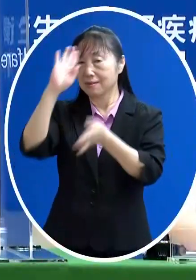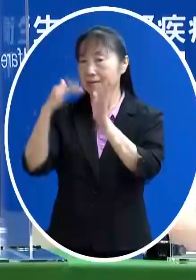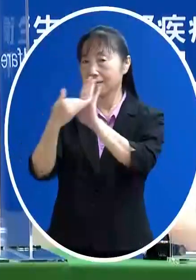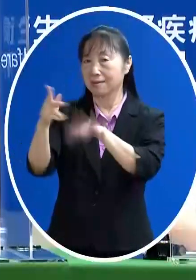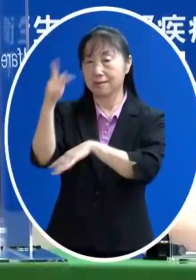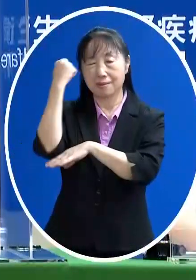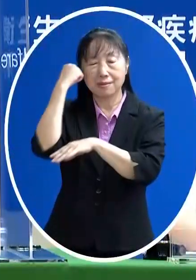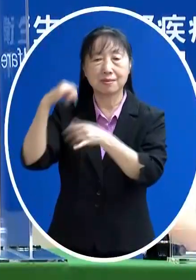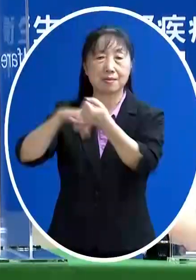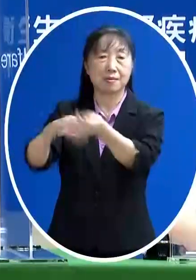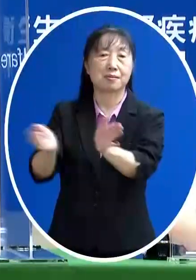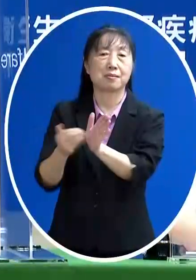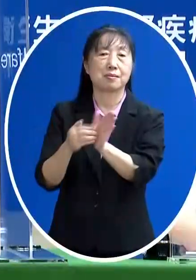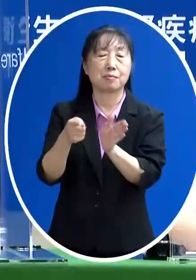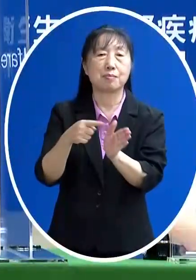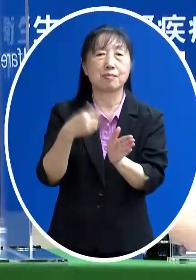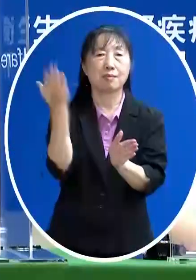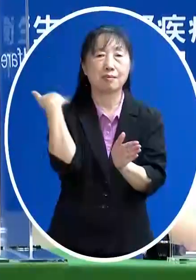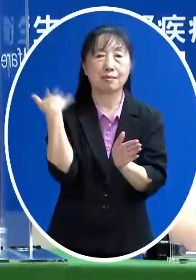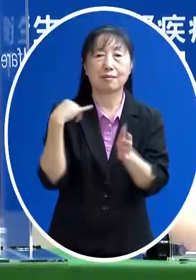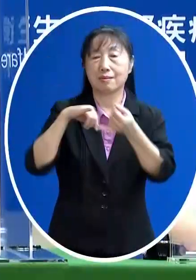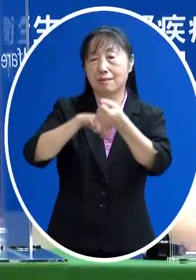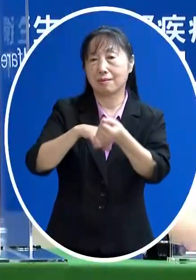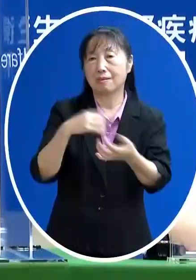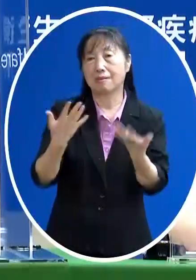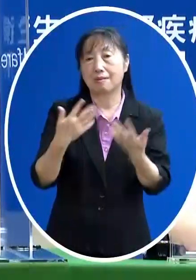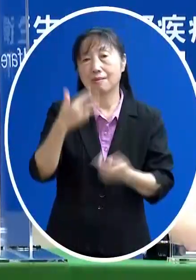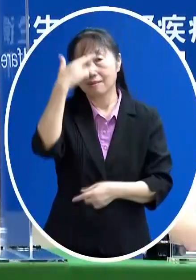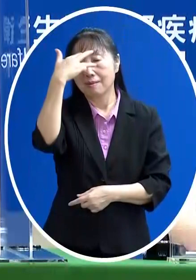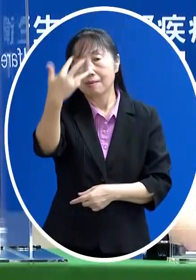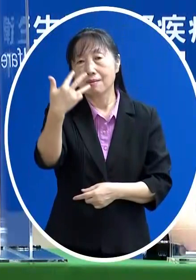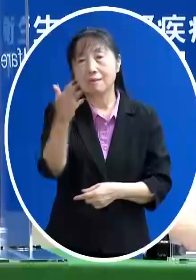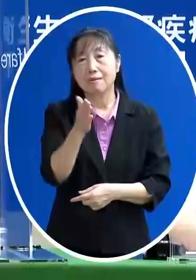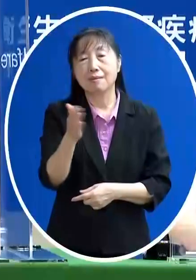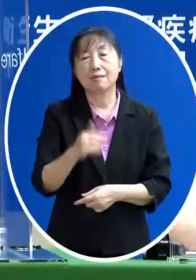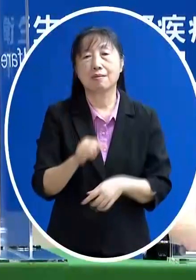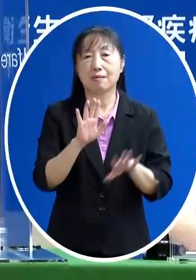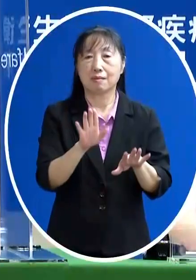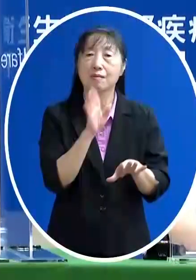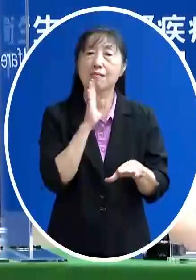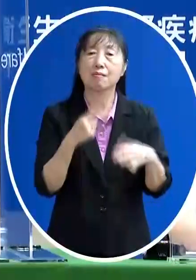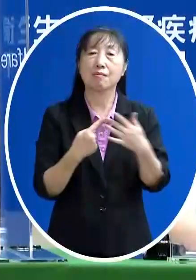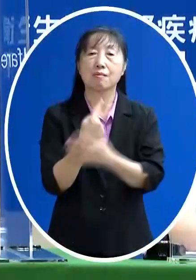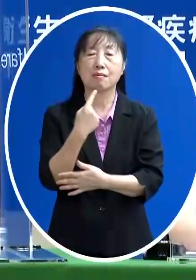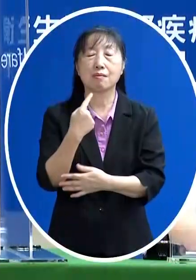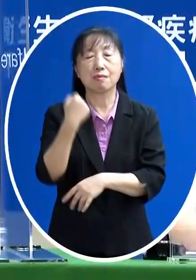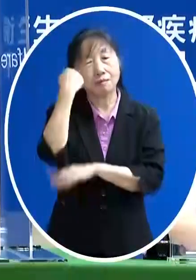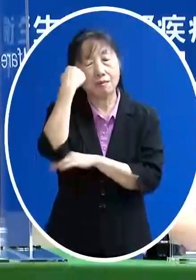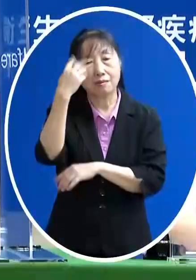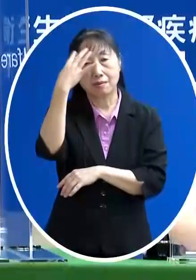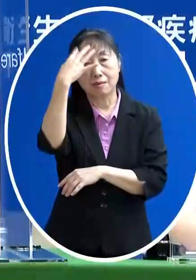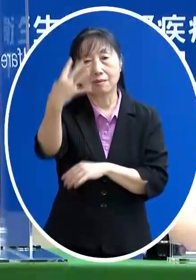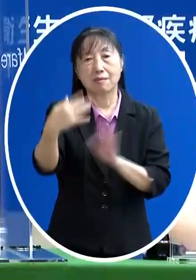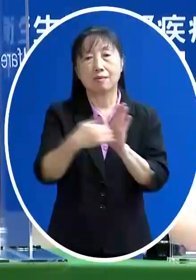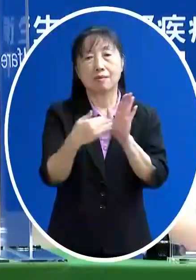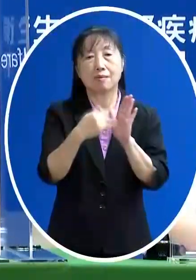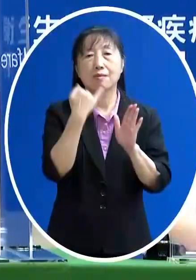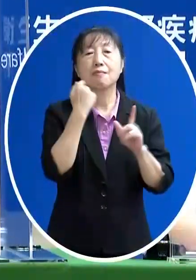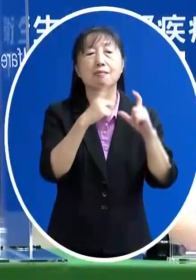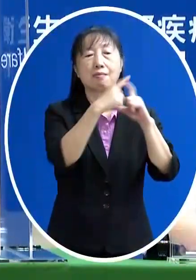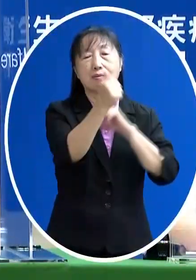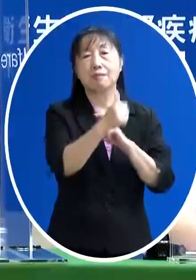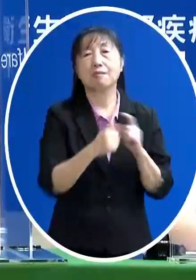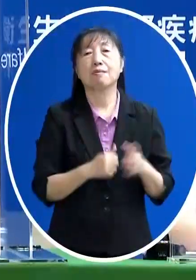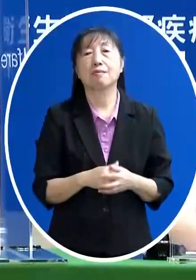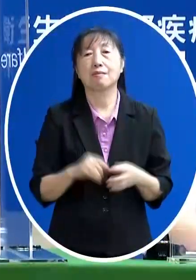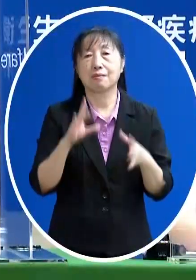那之前的话，如果订防疫旅馆，大概都会订到8天了哈。那现在大概可能只需要住到4天就可以返家。那